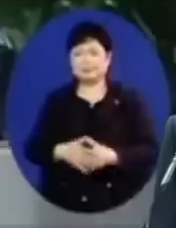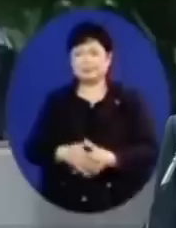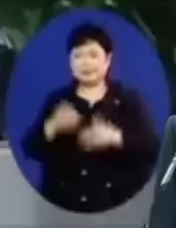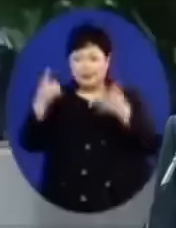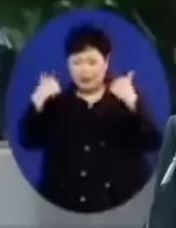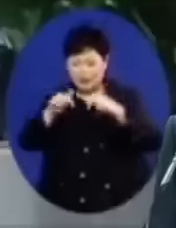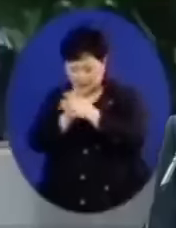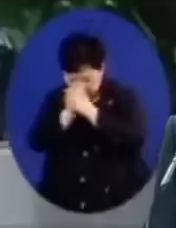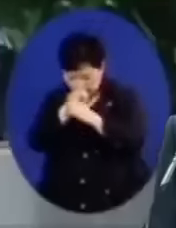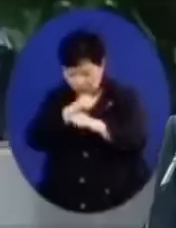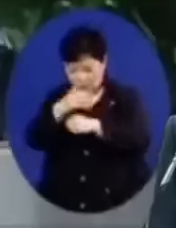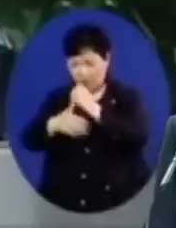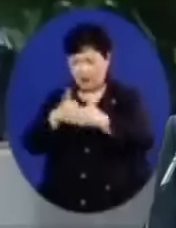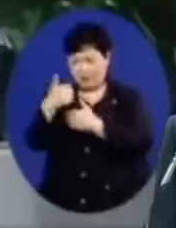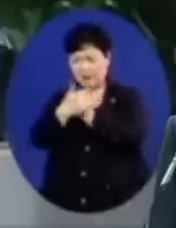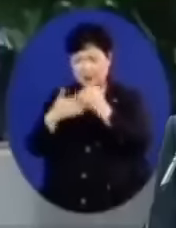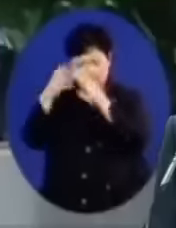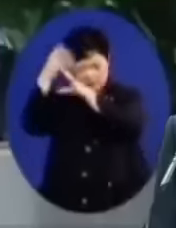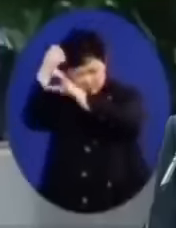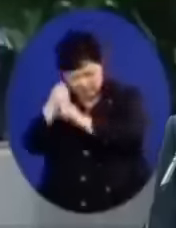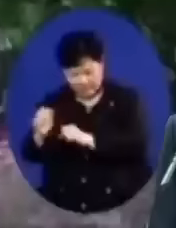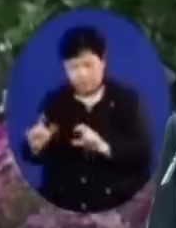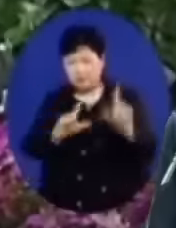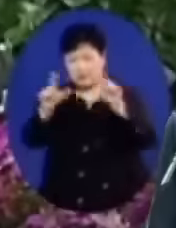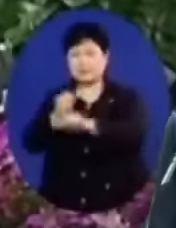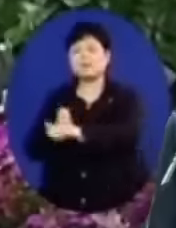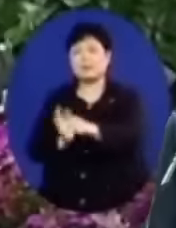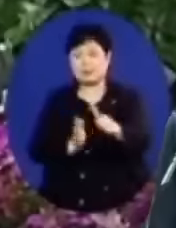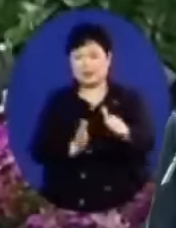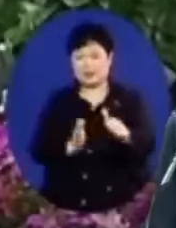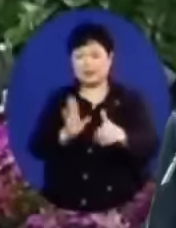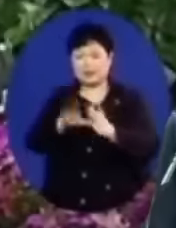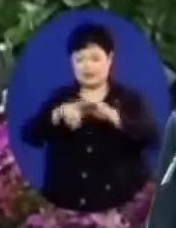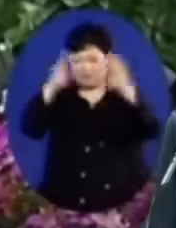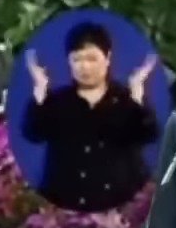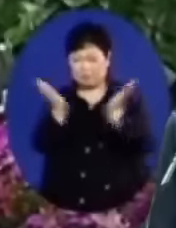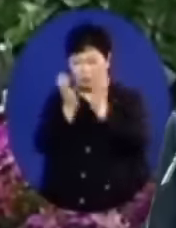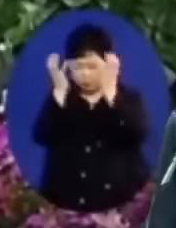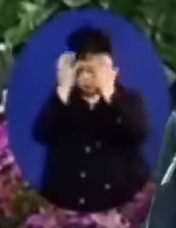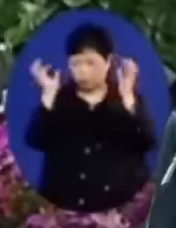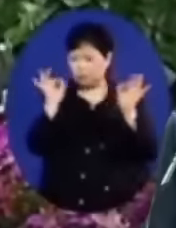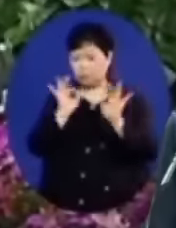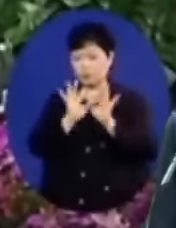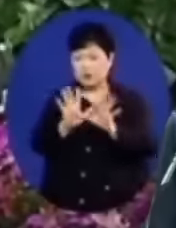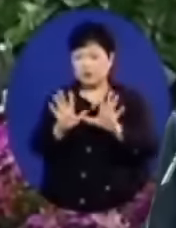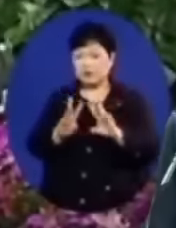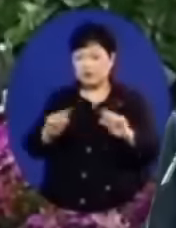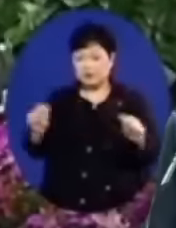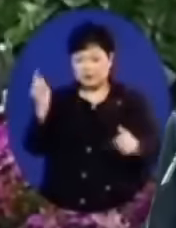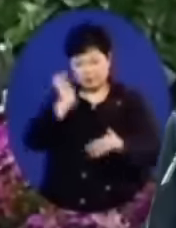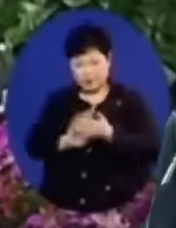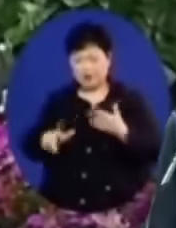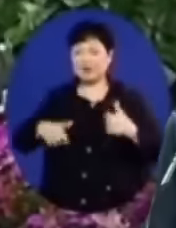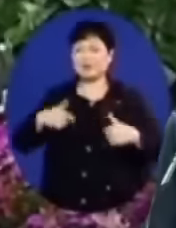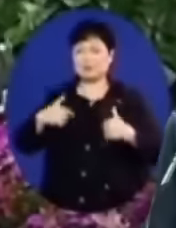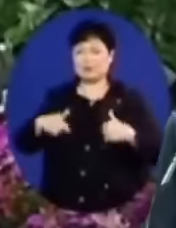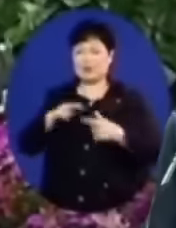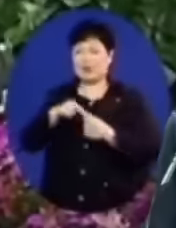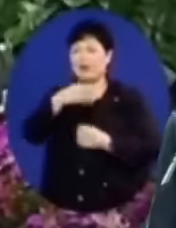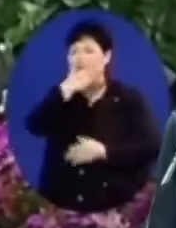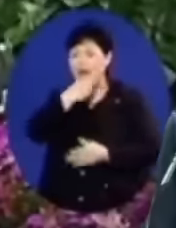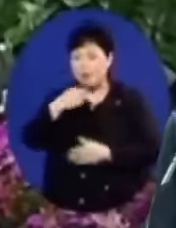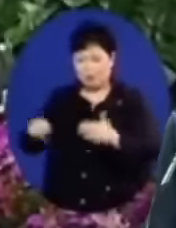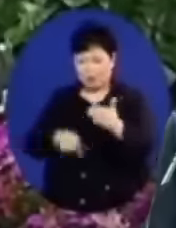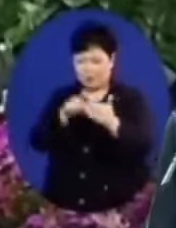항상 기도하고 하나님의 은혜를 의지하고 살아야 합니다. 그럴 때 모든 고통은 사라지고 이 땅에서 평안과 기쁨과 행복